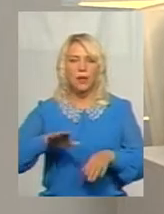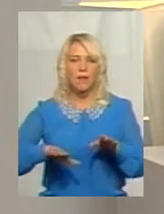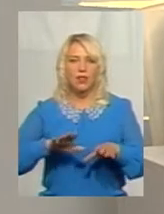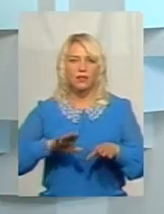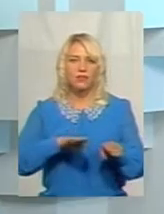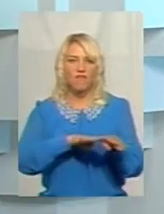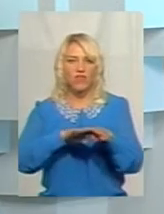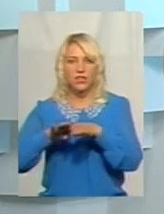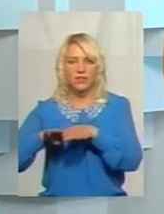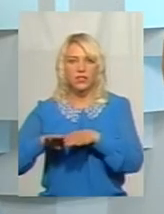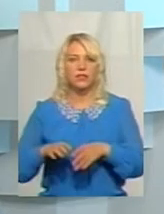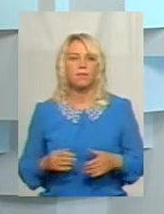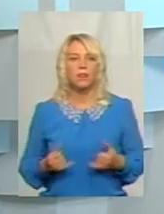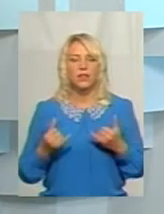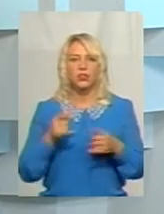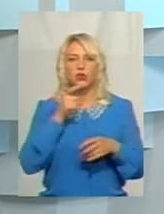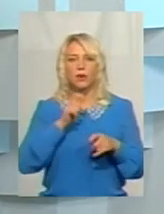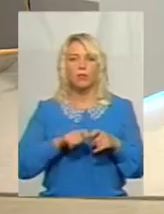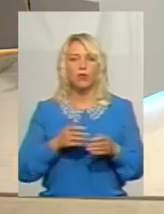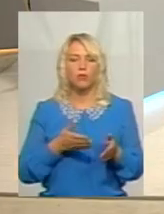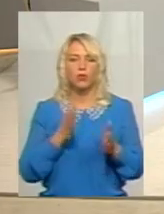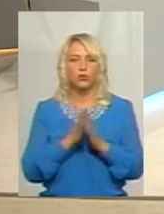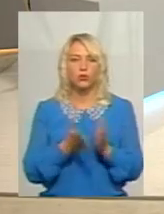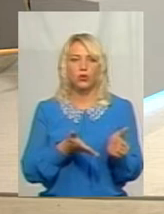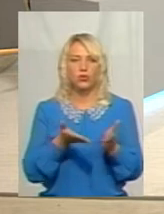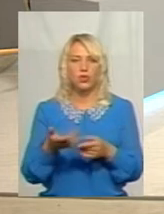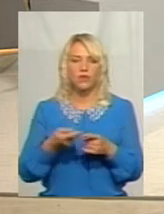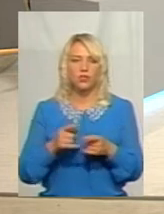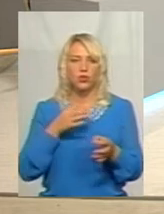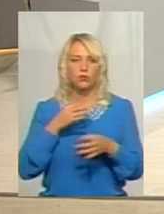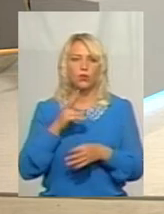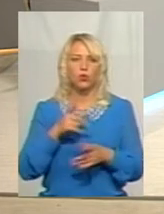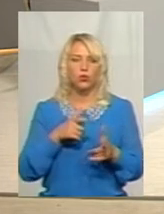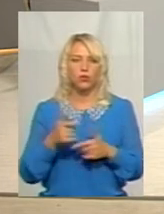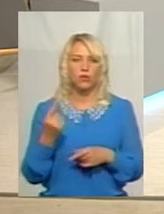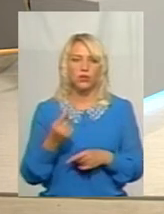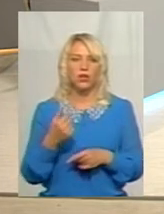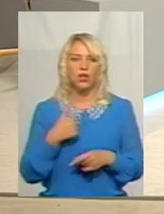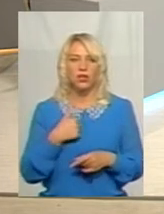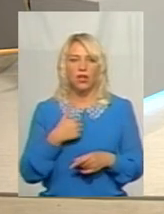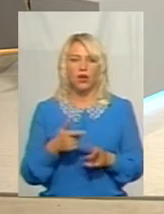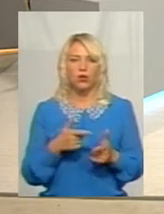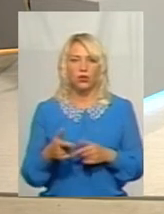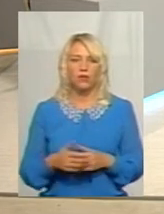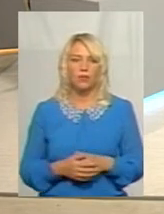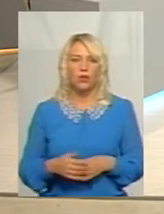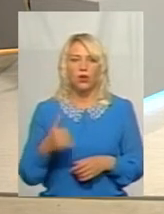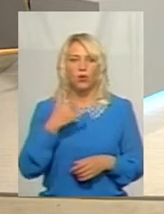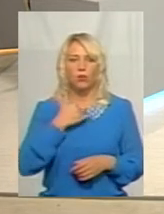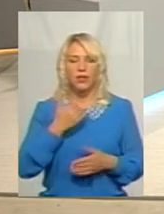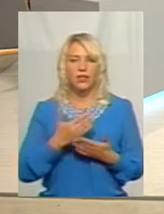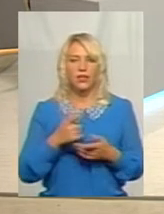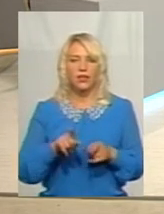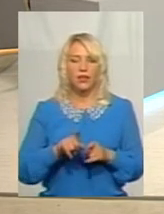Зрозуміло. І, шановні експерти, прошу долучатися вас до розмови. Хто готовий перший? Так, я готова. У мене якраз